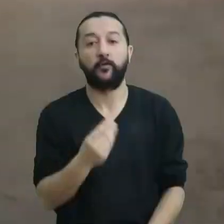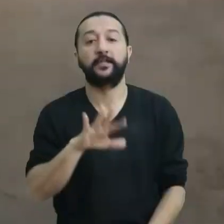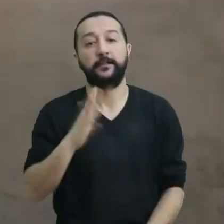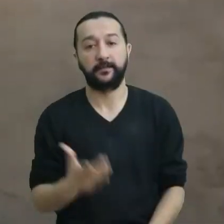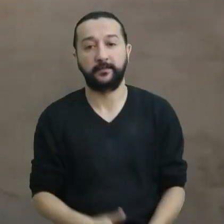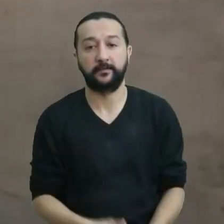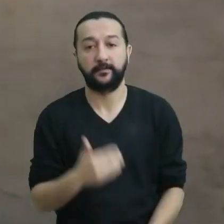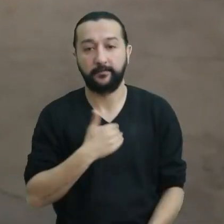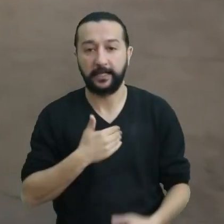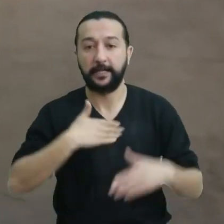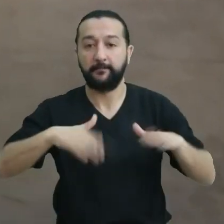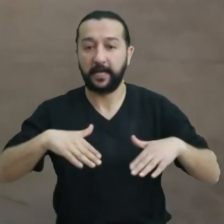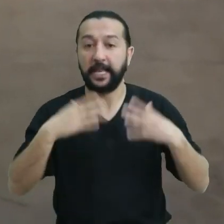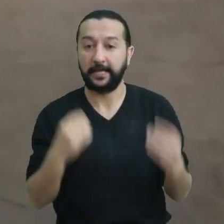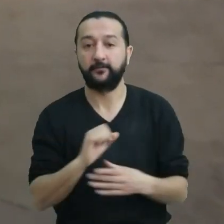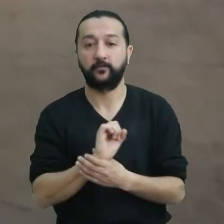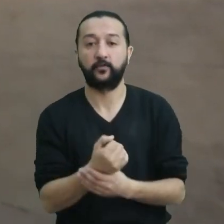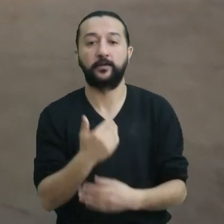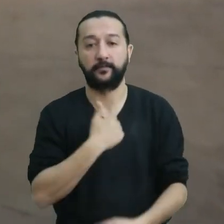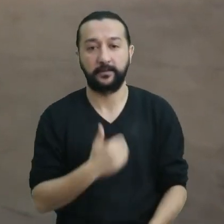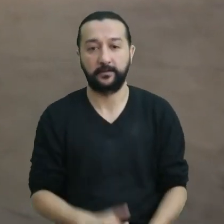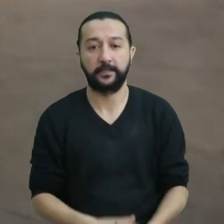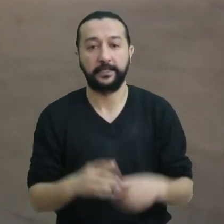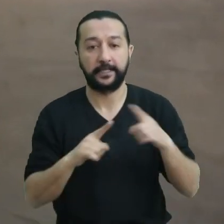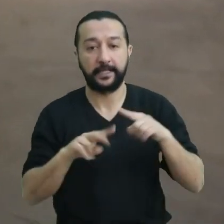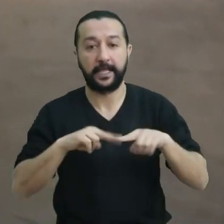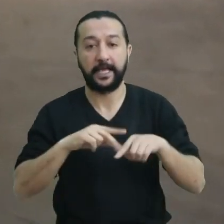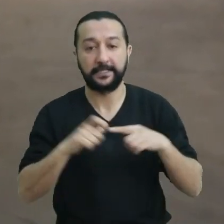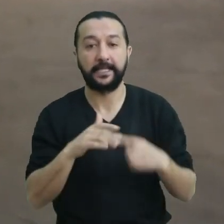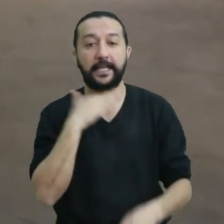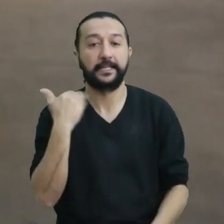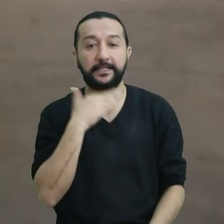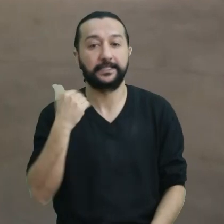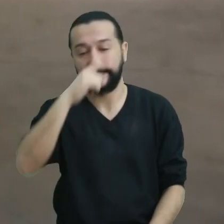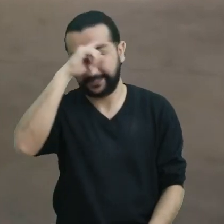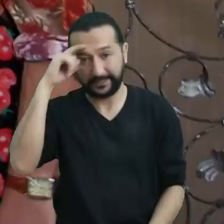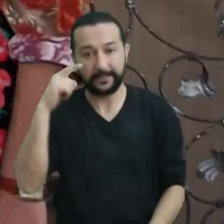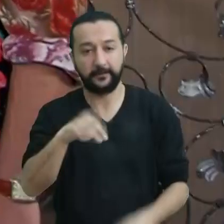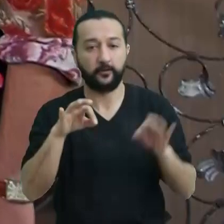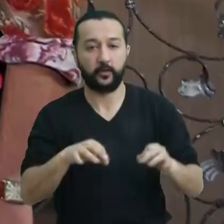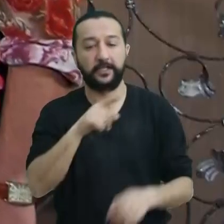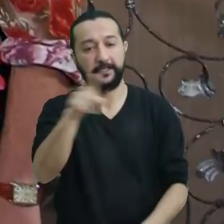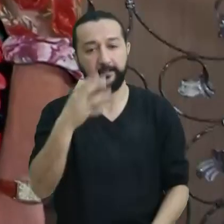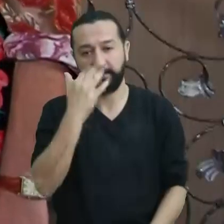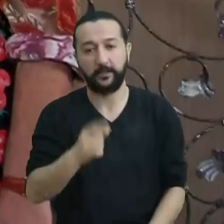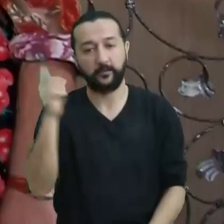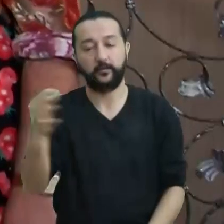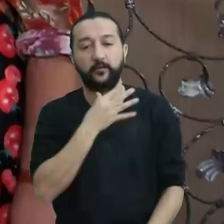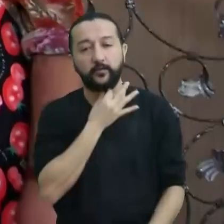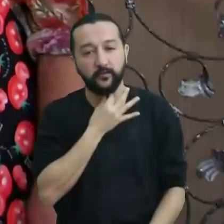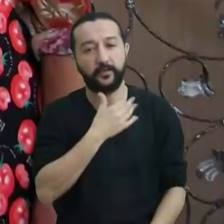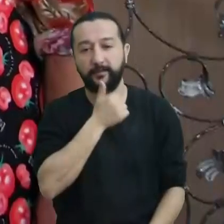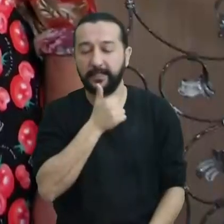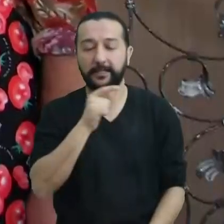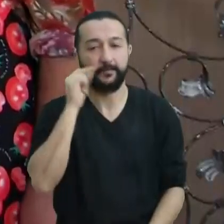ama mangalda çok iyidir. Taze etler sıcak şu anda sizi bekliyor. Lütfen